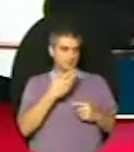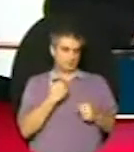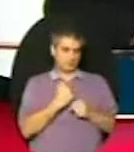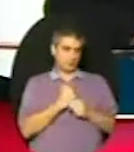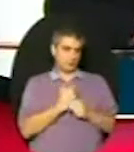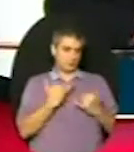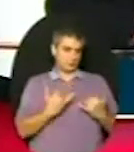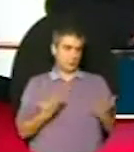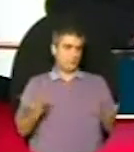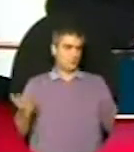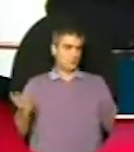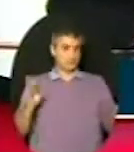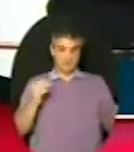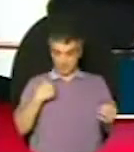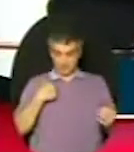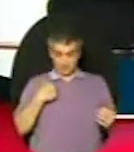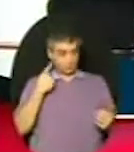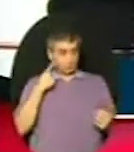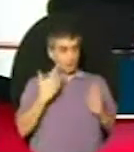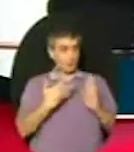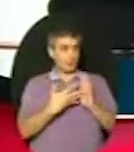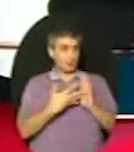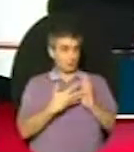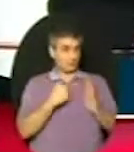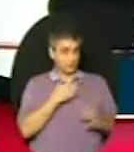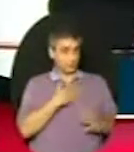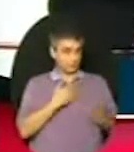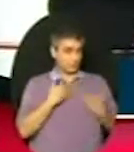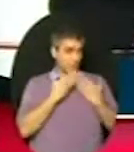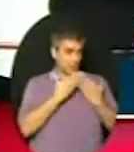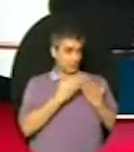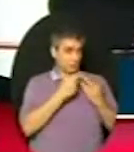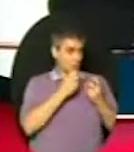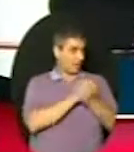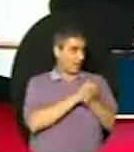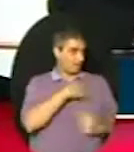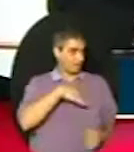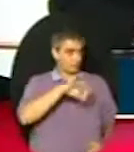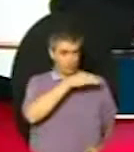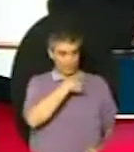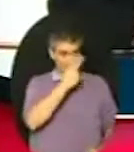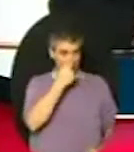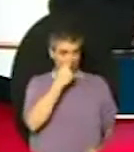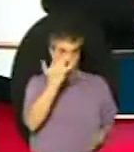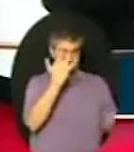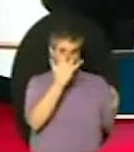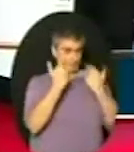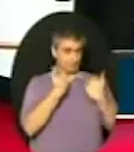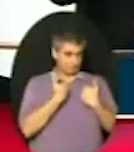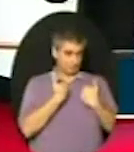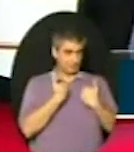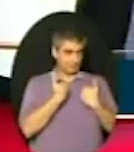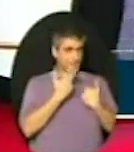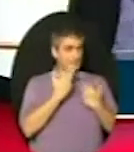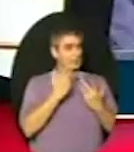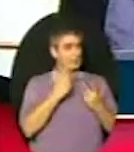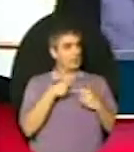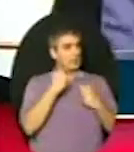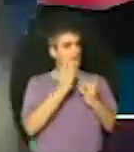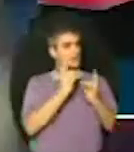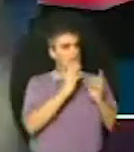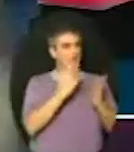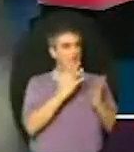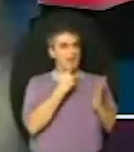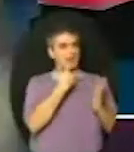בו היום. אם אני אשמע ביקורת ואני רוצה לעזור לחבריי שמנסים להטיח ביקורת, לפחות להקוות להם את הדרך איך